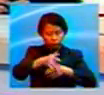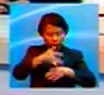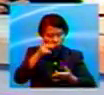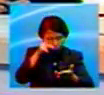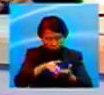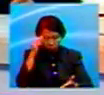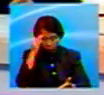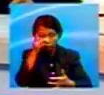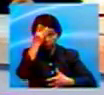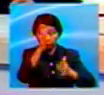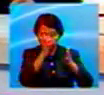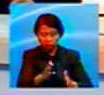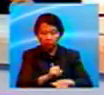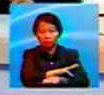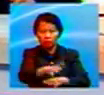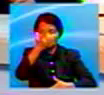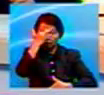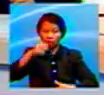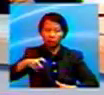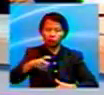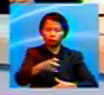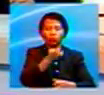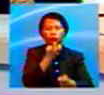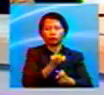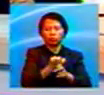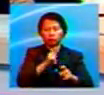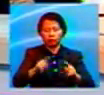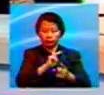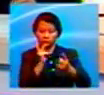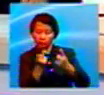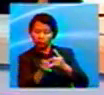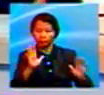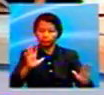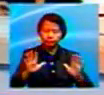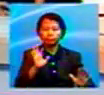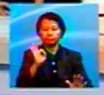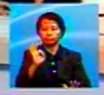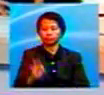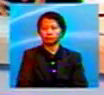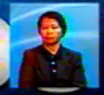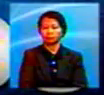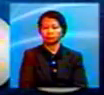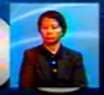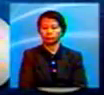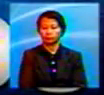mengenal pasti pesakit yang dijangkiti MERS-CoV agak suka tetapi keadaan terkawal.